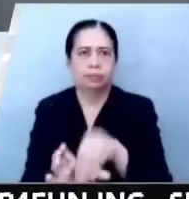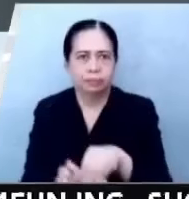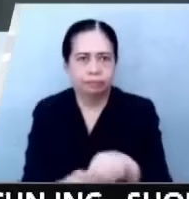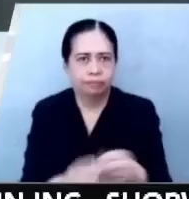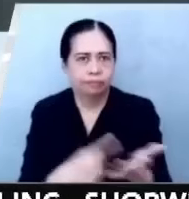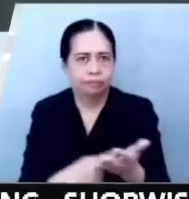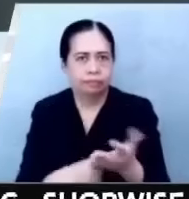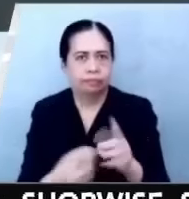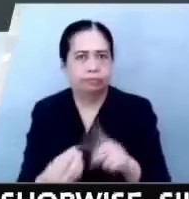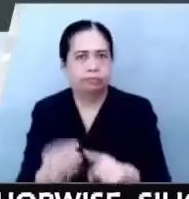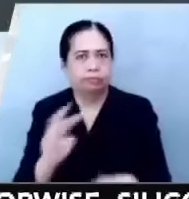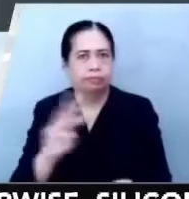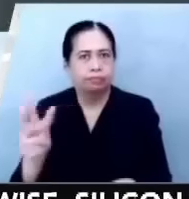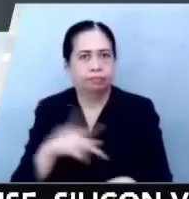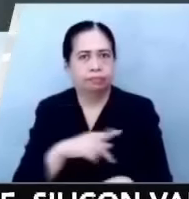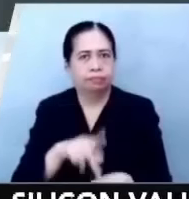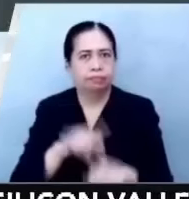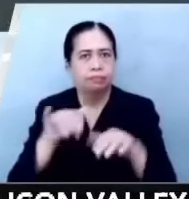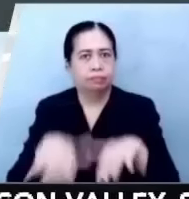Sea. Opo. It means we are still